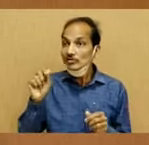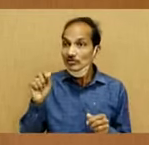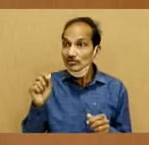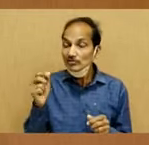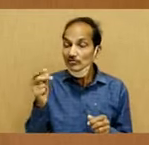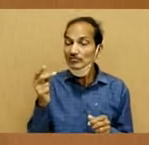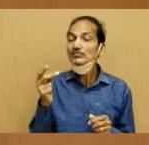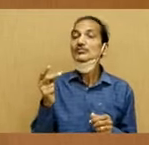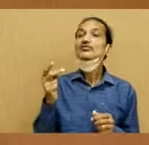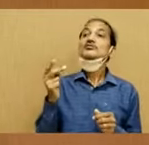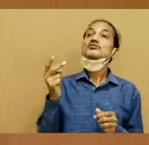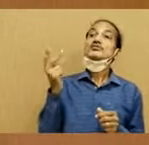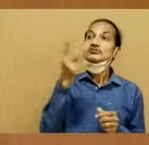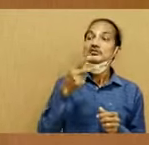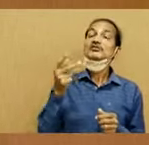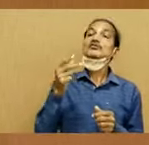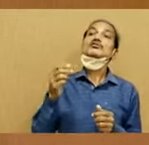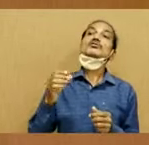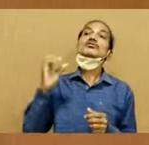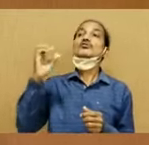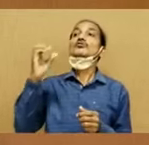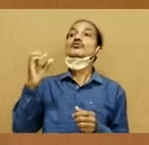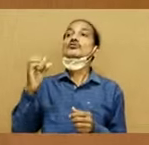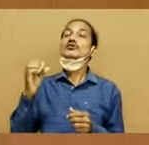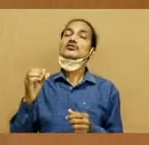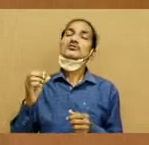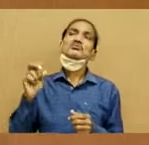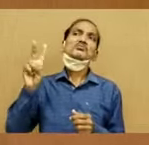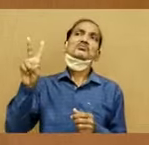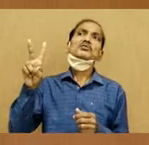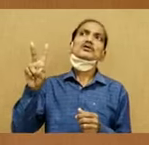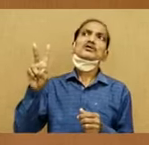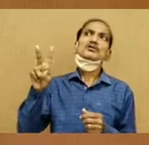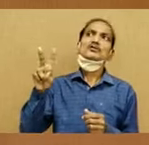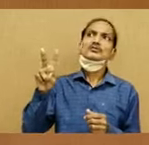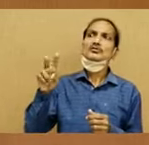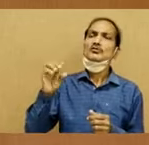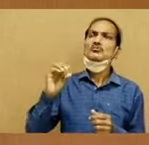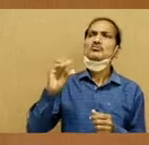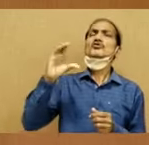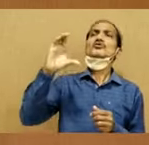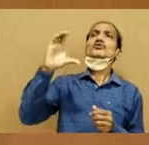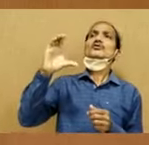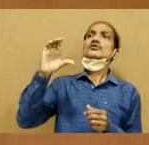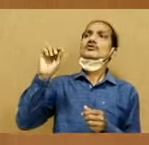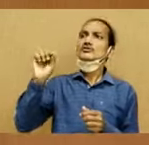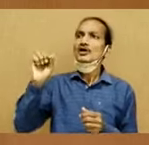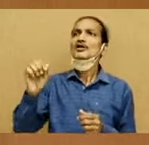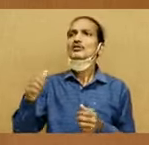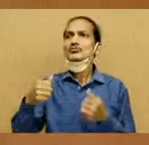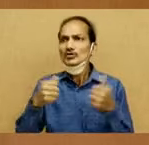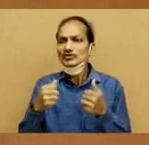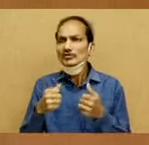ସେସବୁ ମୁକାବିଲା କରିବାକୁ ଆମେ ସକ୍ଷମ କି? ତାପରେ ସେ କହୁଛନ୍ତି, ନା ଆଉ କିଛି